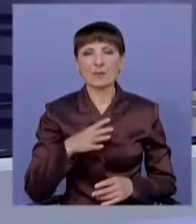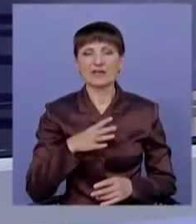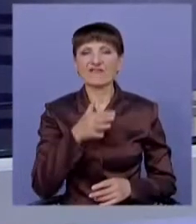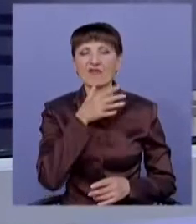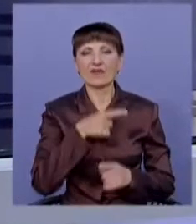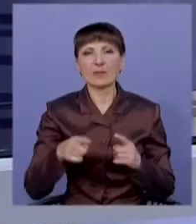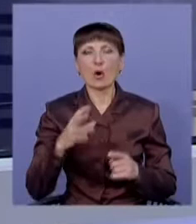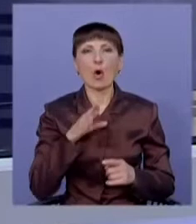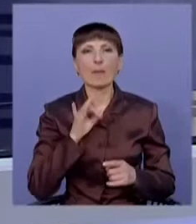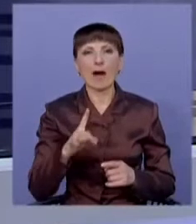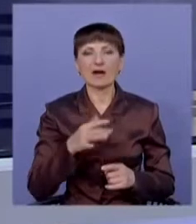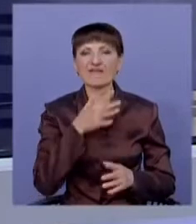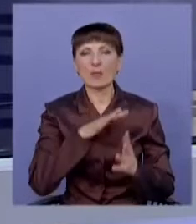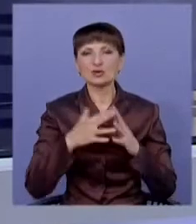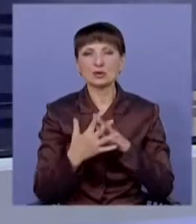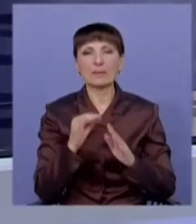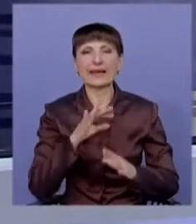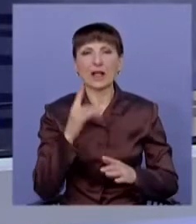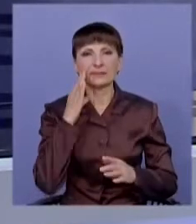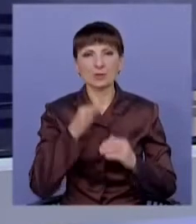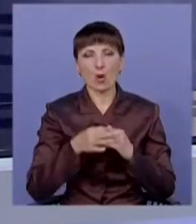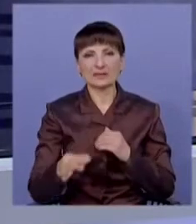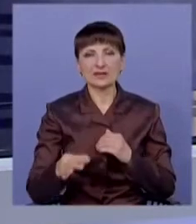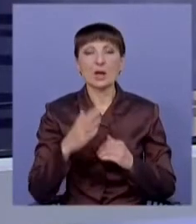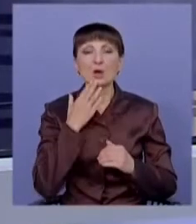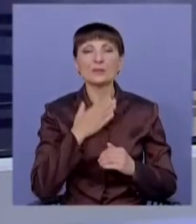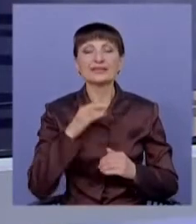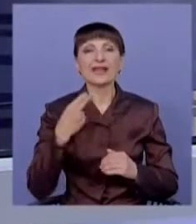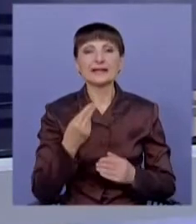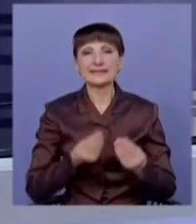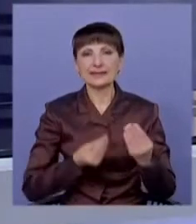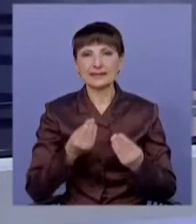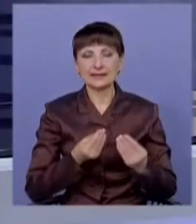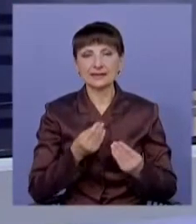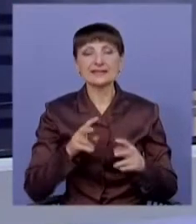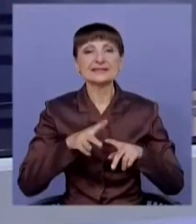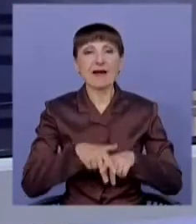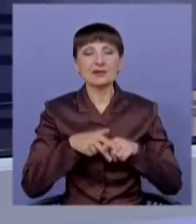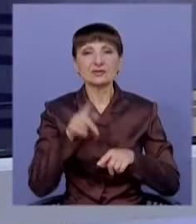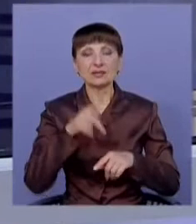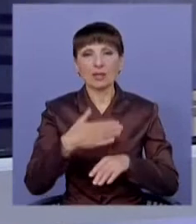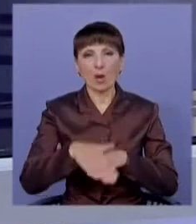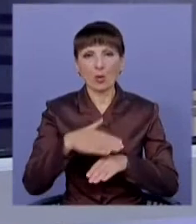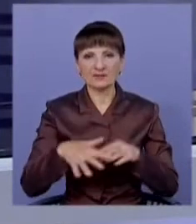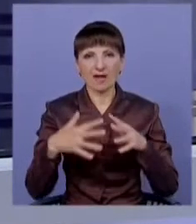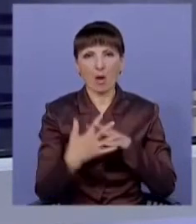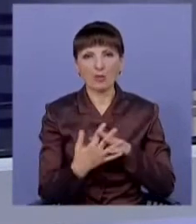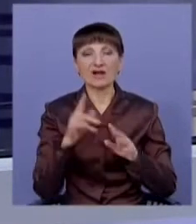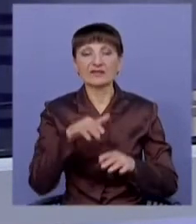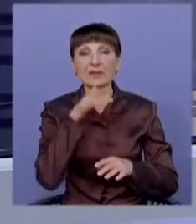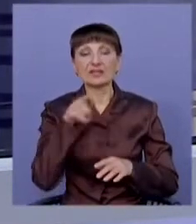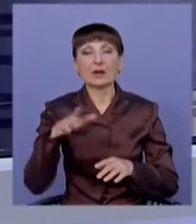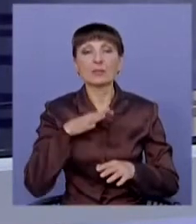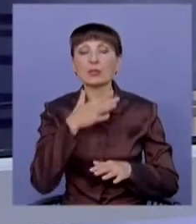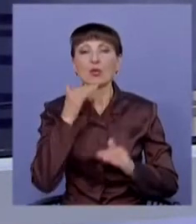время кокпара в поселке Береке Алматинской области. Любители национальной игры устроили скачки прямо на улицах аула. В этот момент там